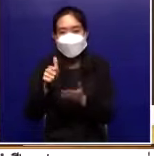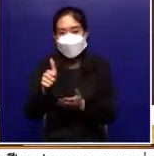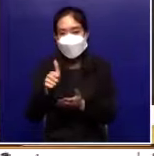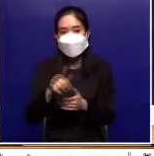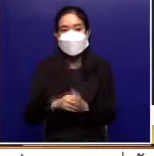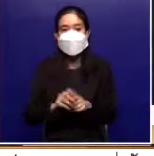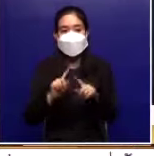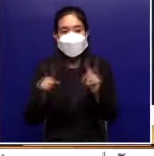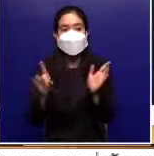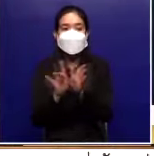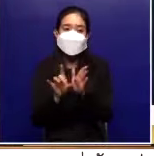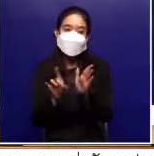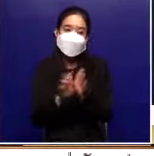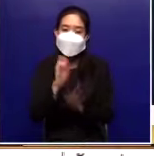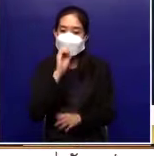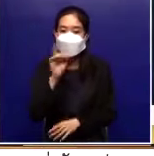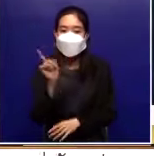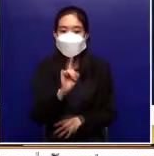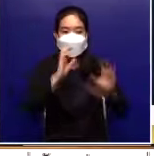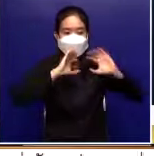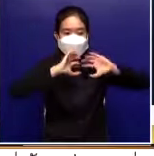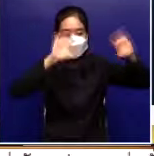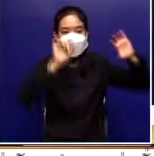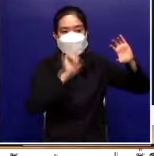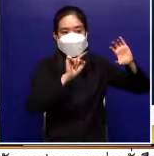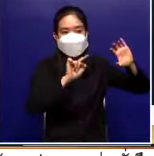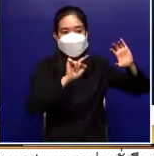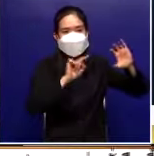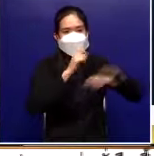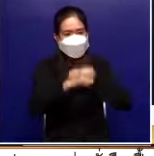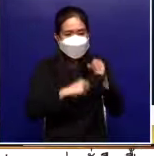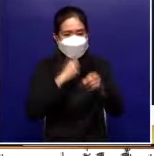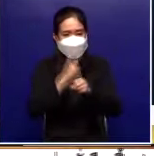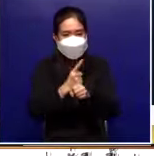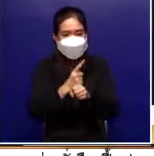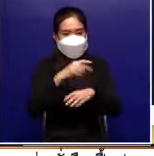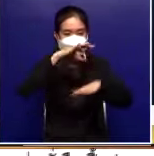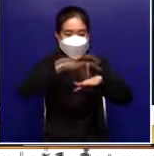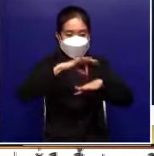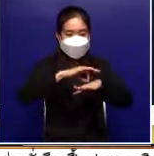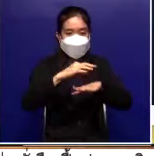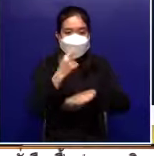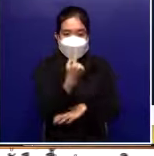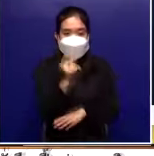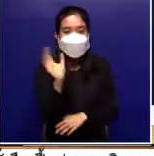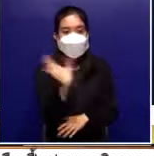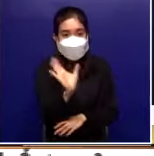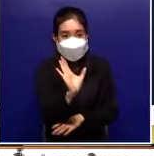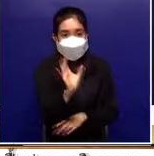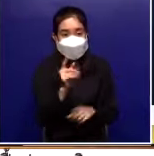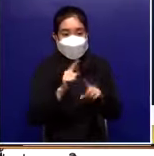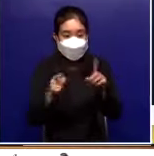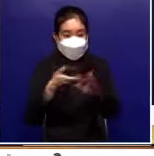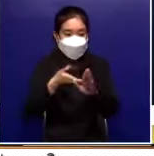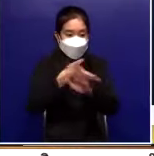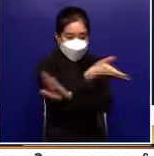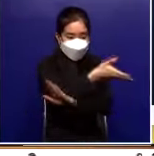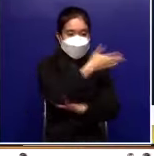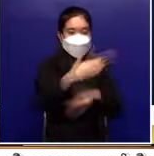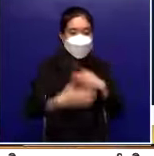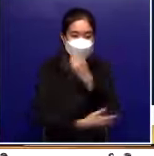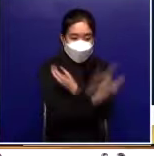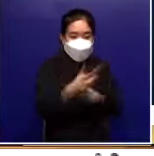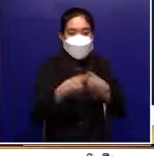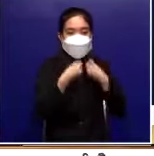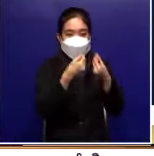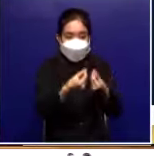ดท้ายรัฐบาลชุดนี้ไม่ใช่เพิ่งมาปีนี้ปีแรกนะครับที่เราจะไม่ให้โอกาสครับฝ่ายค้านให้โอกาสมาตลอดแต่มัน